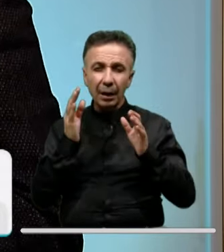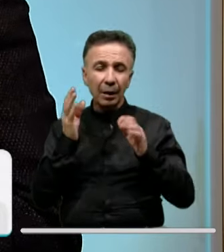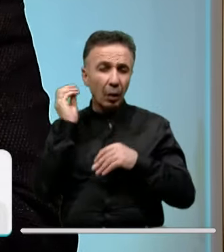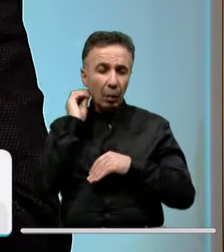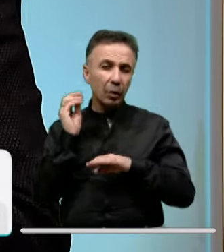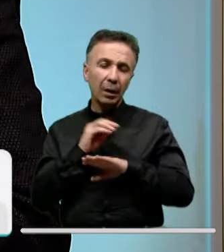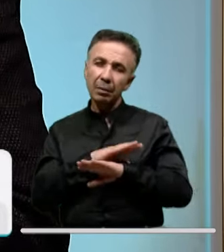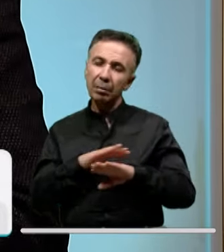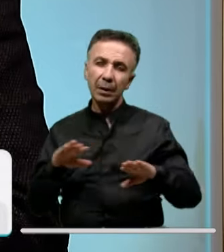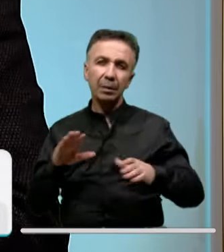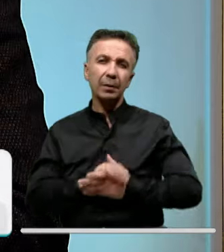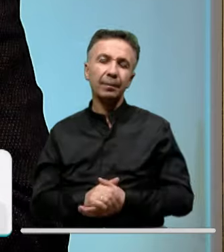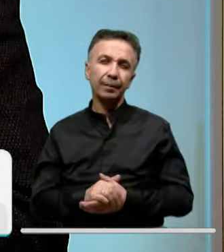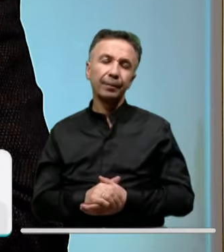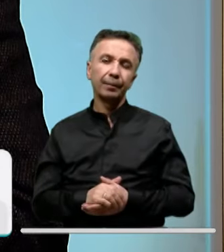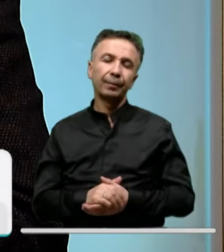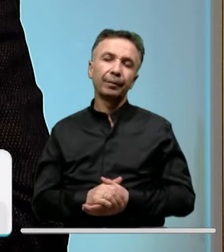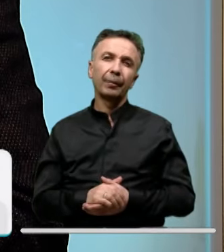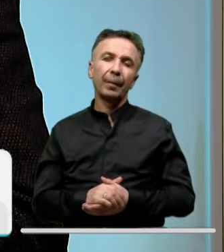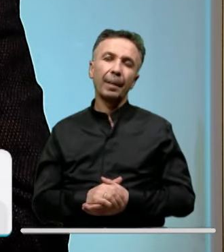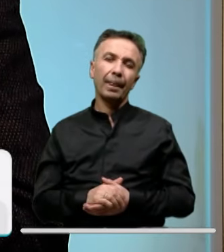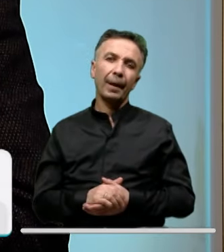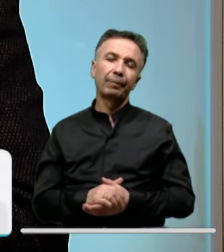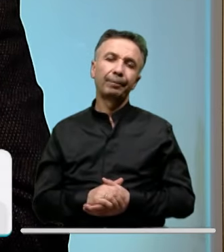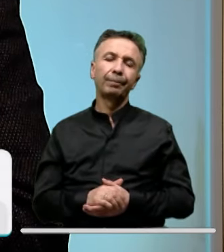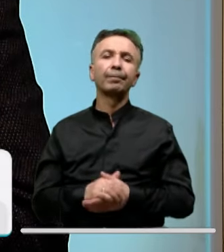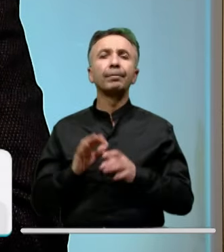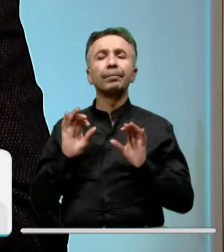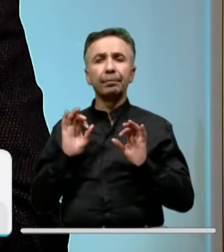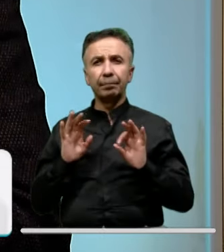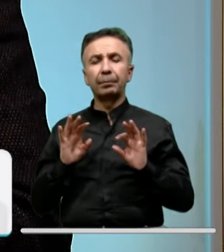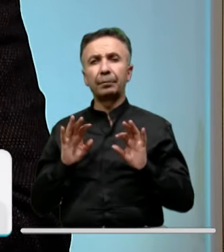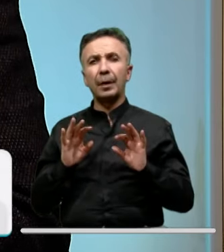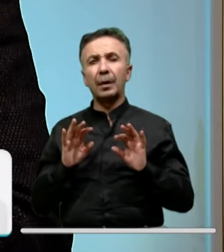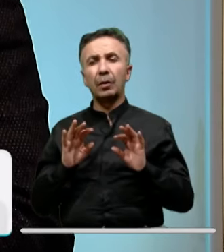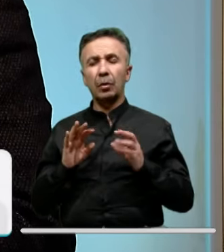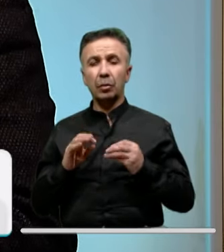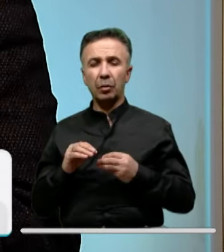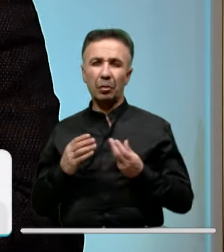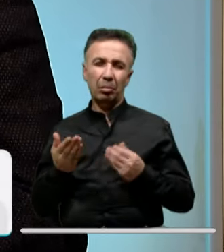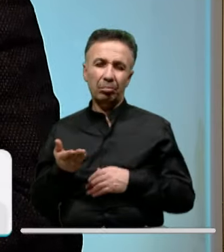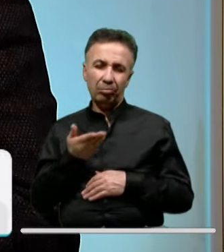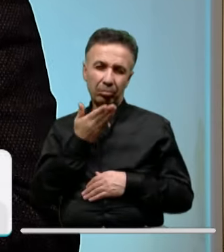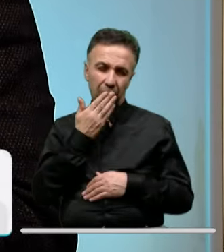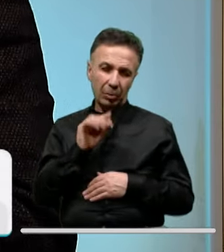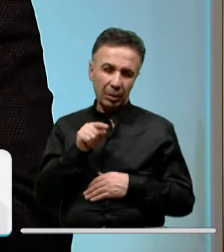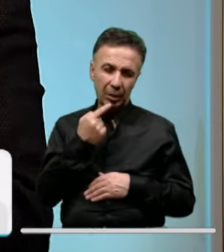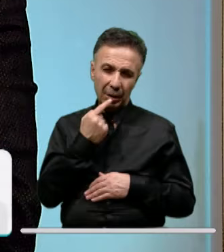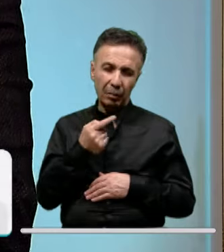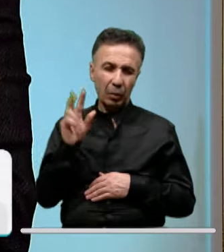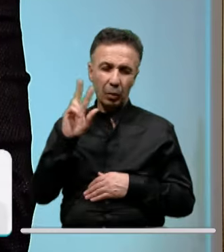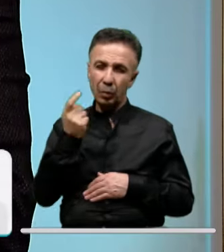zimmetimizdeki o borcu ne yapabiliriz? Silebiliriz, sildirebiliriz. Böyle bir uygulama içerisinde yoksa dediğiniz gibi şu anda 30